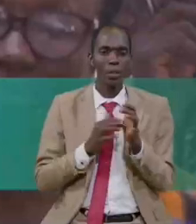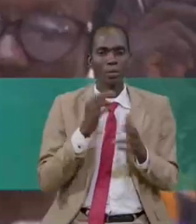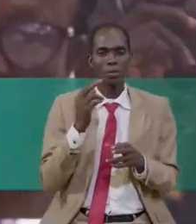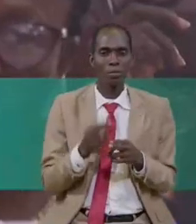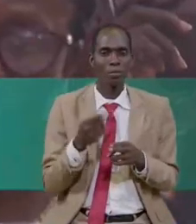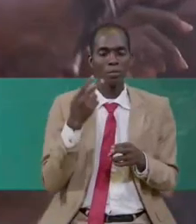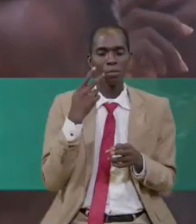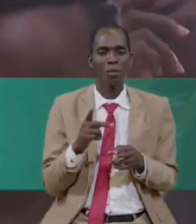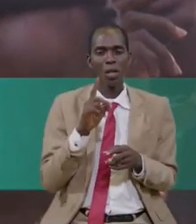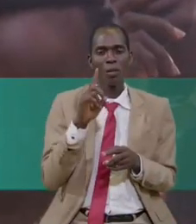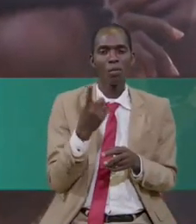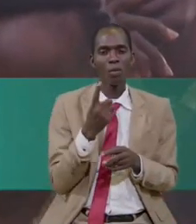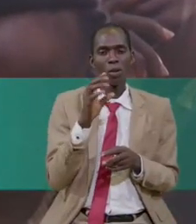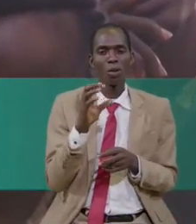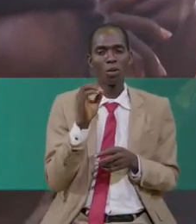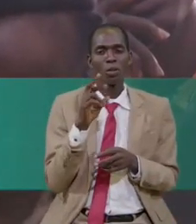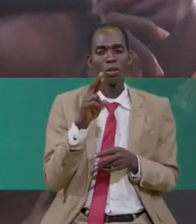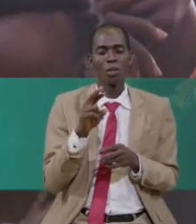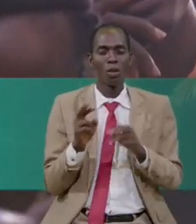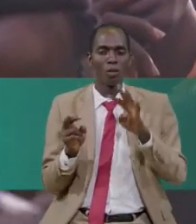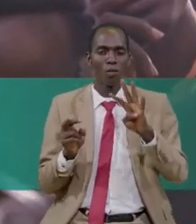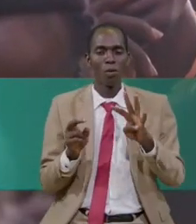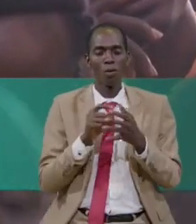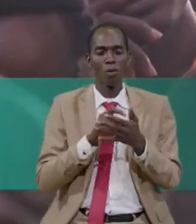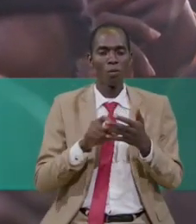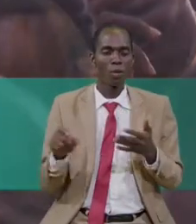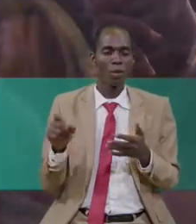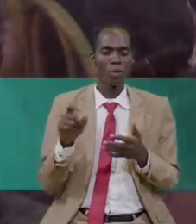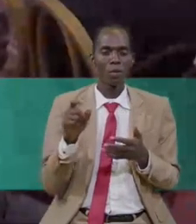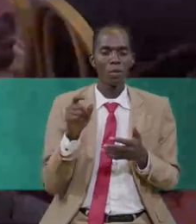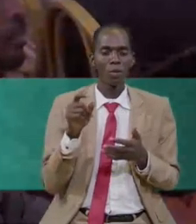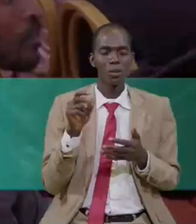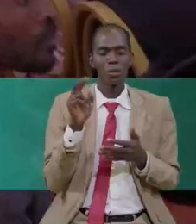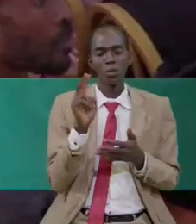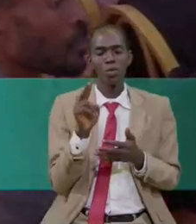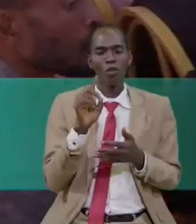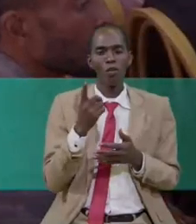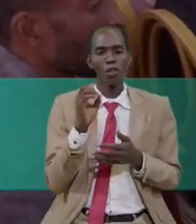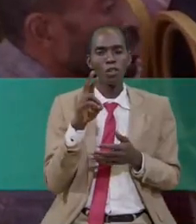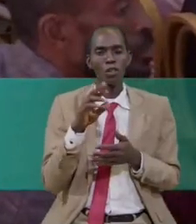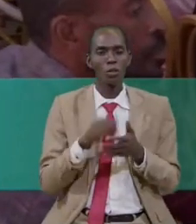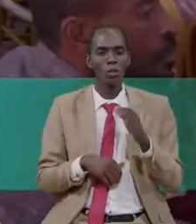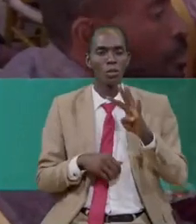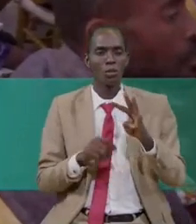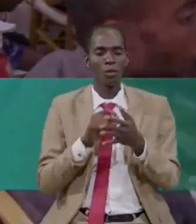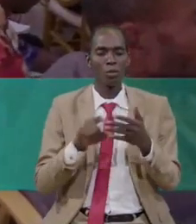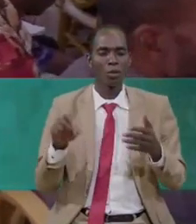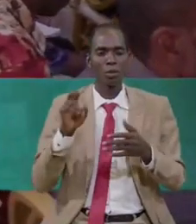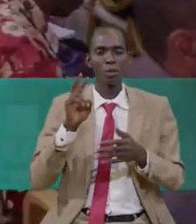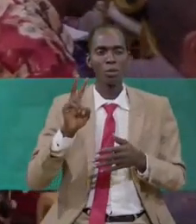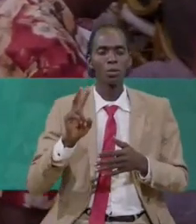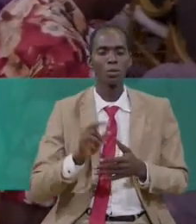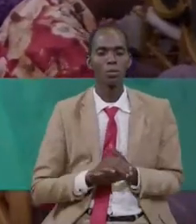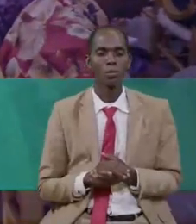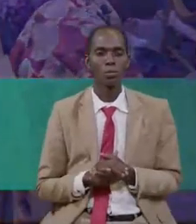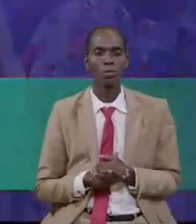1 Corinthiens chapitre 4. 1 Corinthiens chapitre 4, 2. 1 Corinthiens chapitre 4, verset 2.